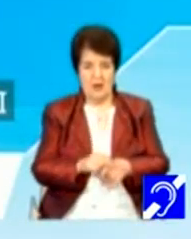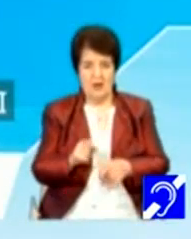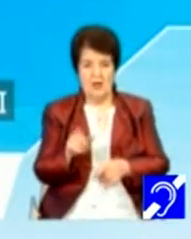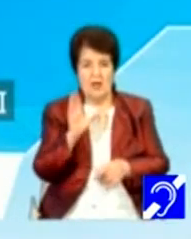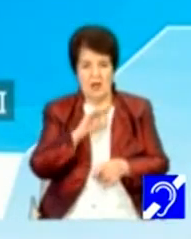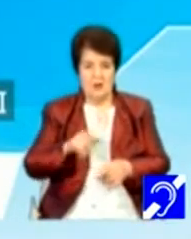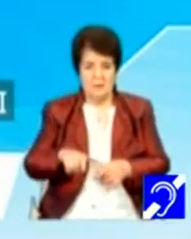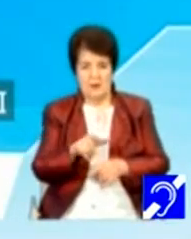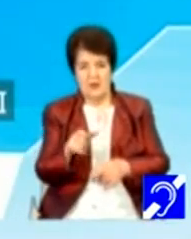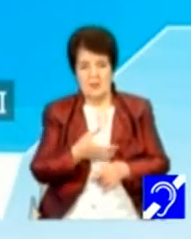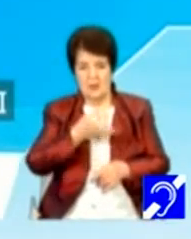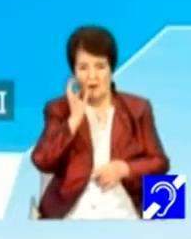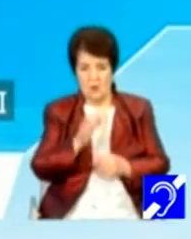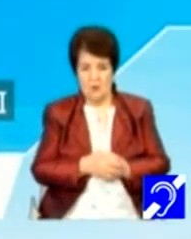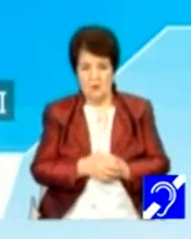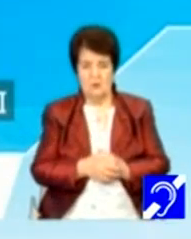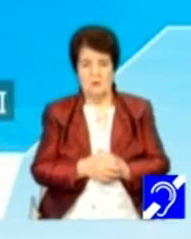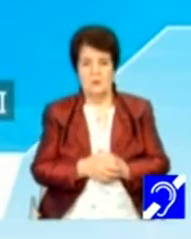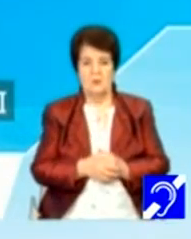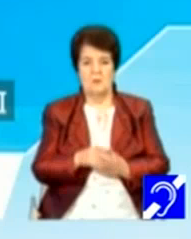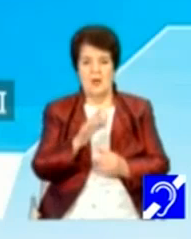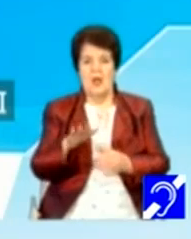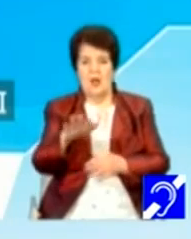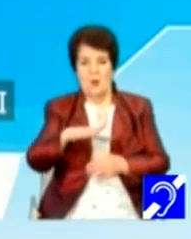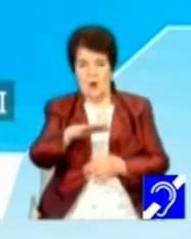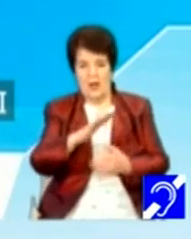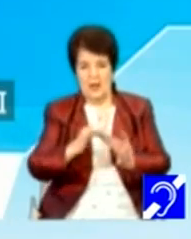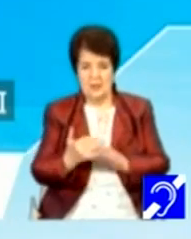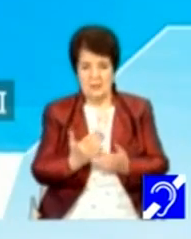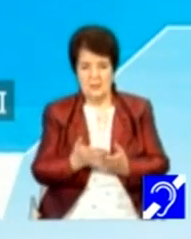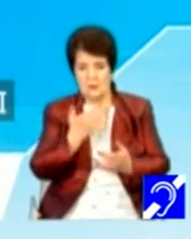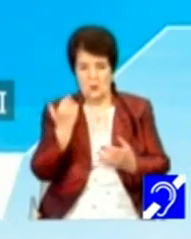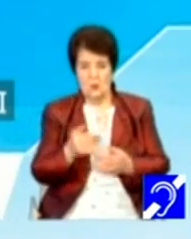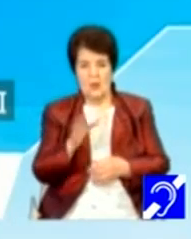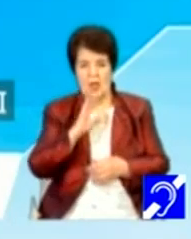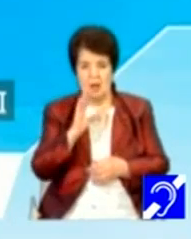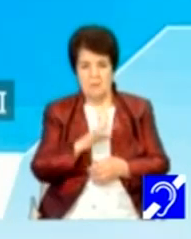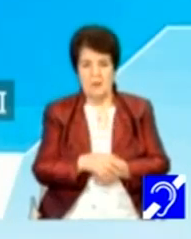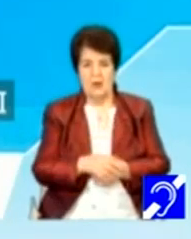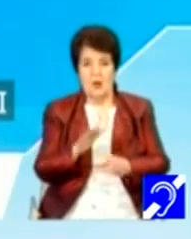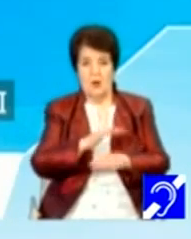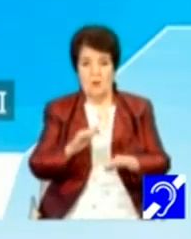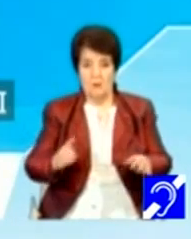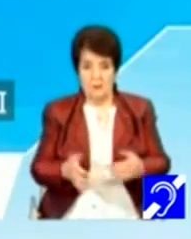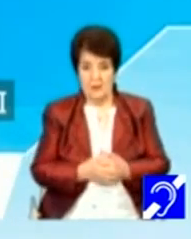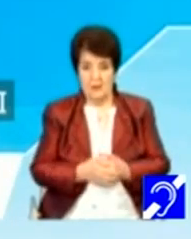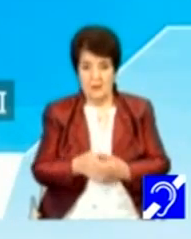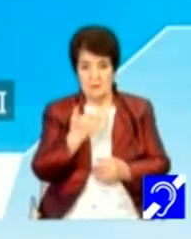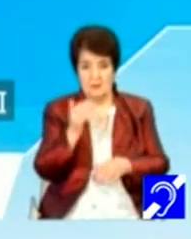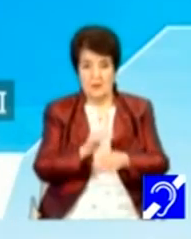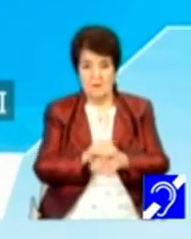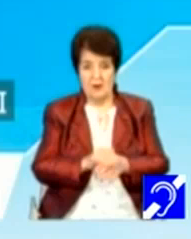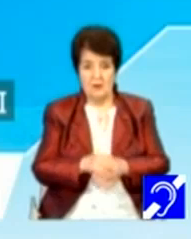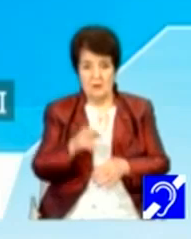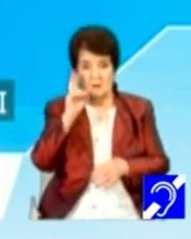râuri și apa asta ulterior o consumăm noi. Avem foarte multe localități în care nu există apeduct sau canalizare. Copii, ați văzut la noi, titlul de știre a fost faptul că s-a inaugurat